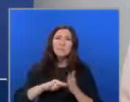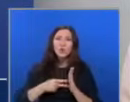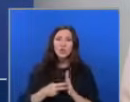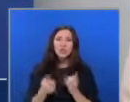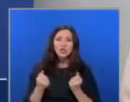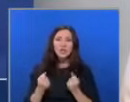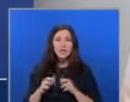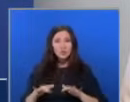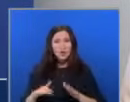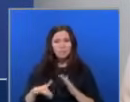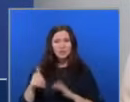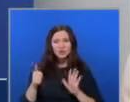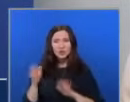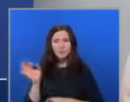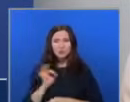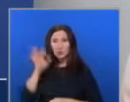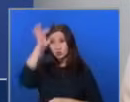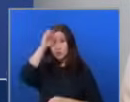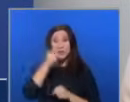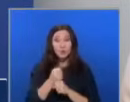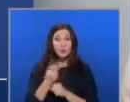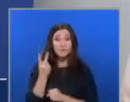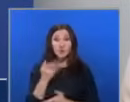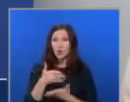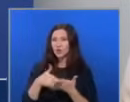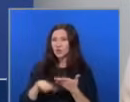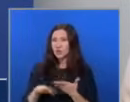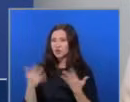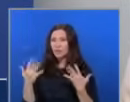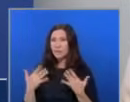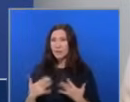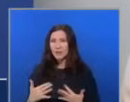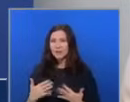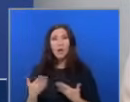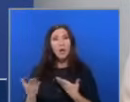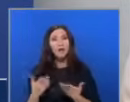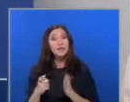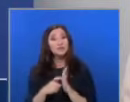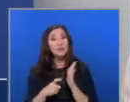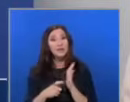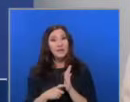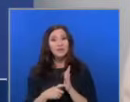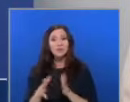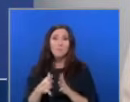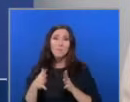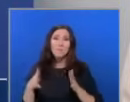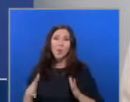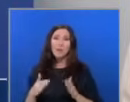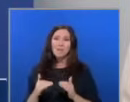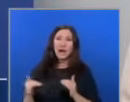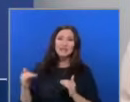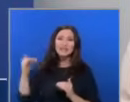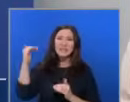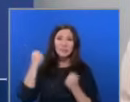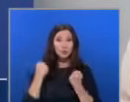Над 60% от учениците са работили по втората част от математиката, където и задачите са с по-голяма степен на